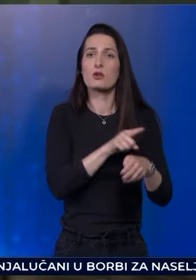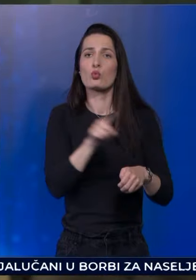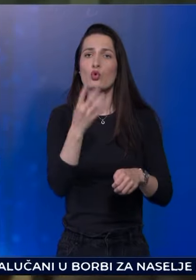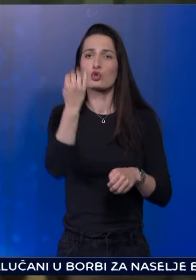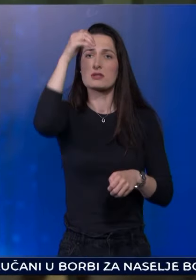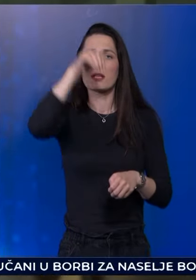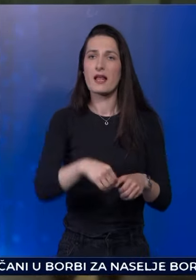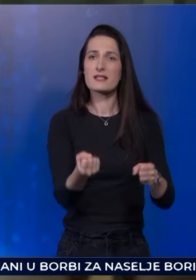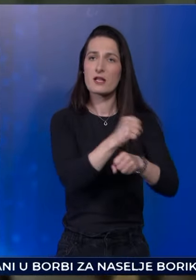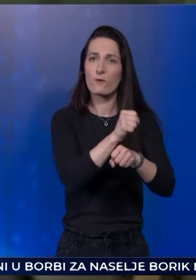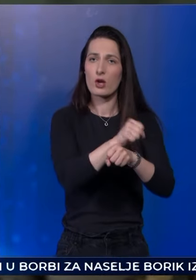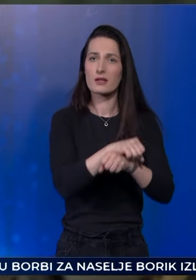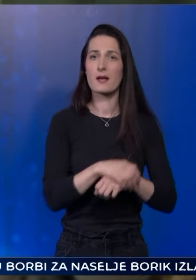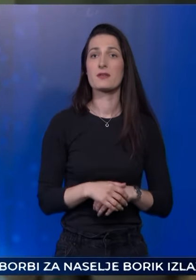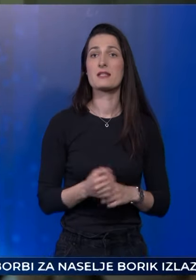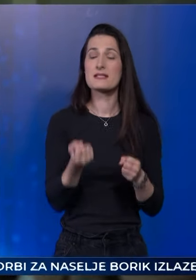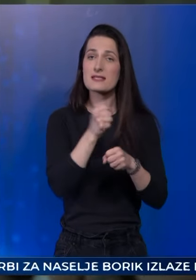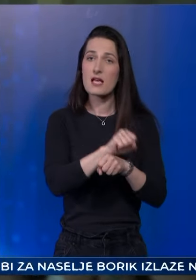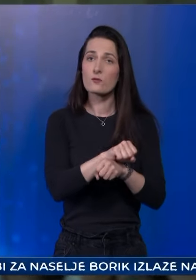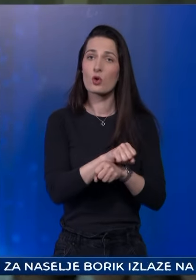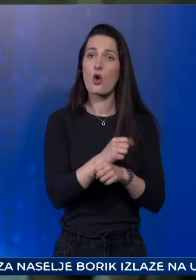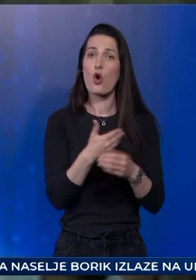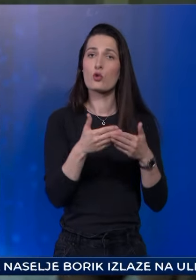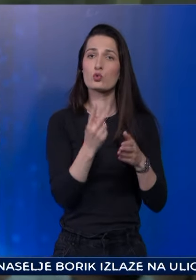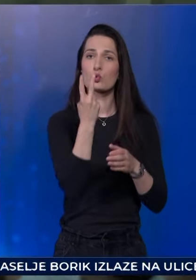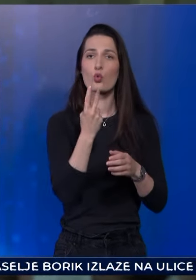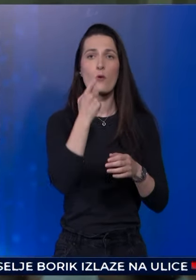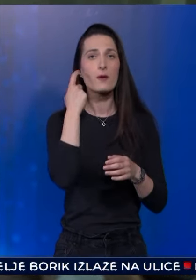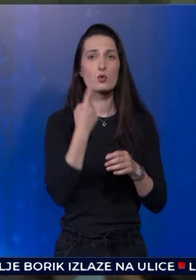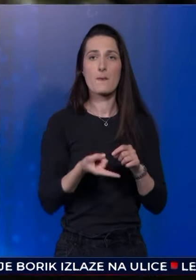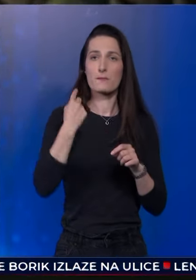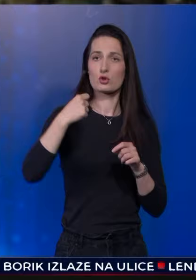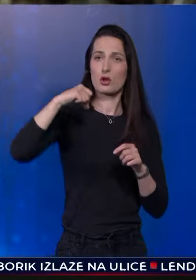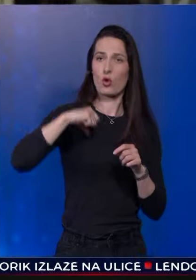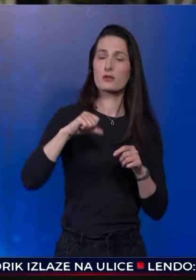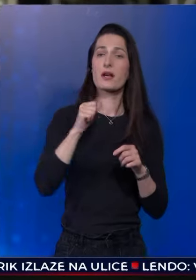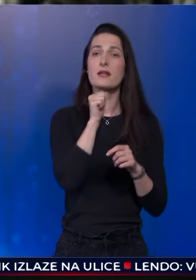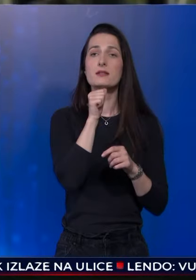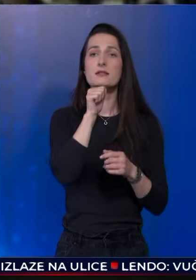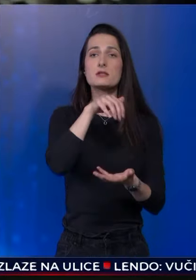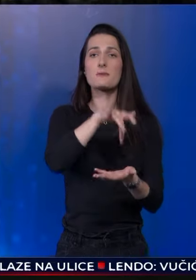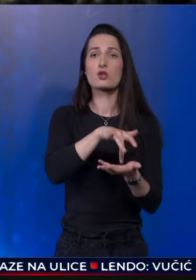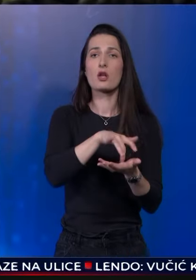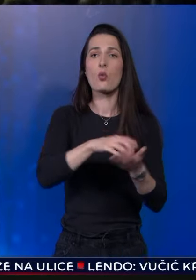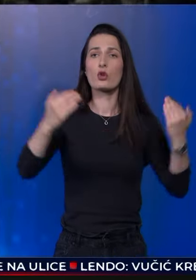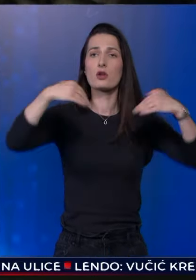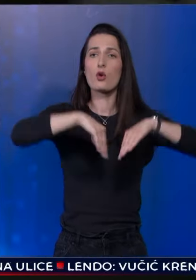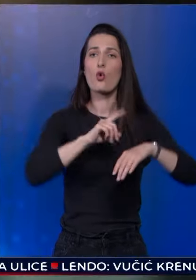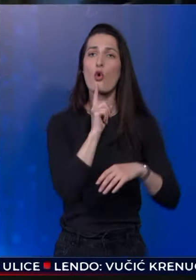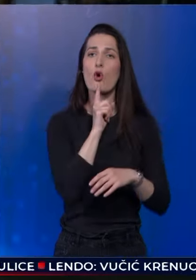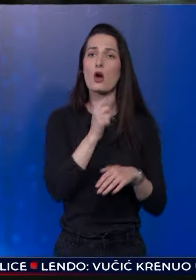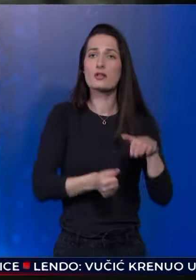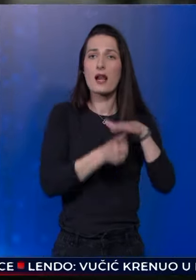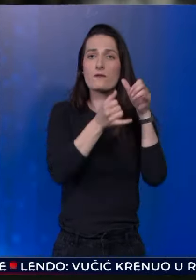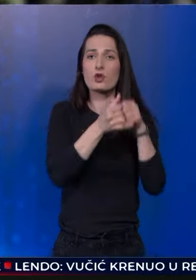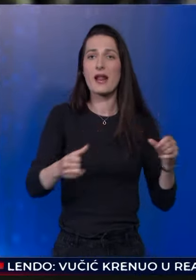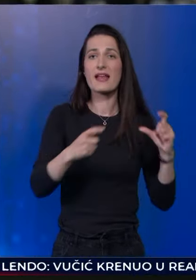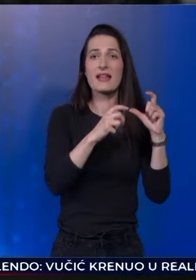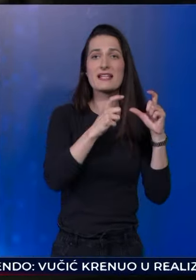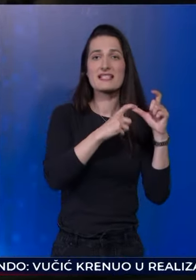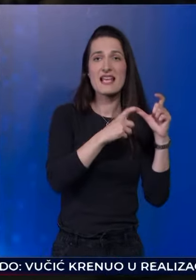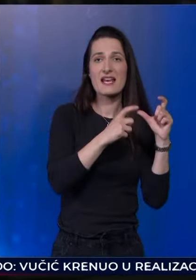do 40.000 zatvorenika. Zatvor je otvoren 2. februara prošle godine i smješten je u kotlini koja je od